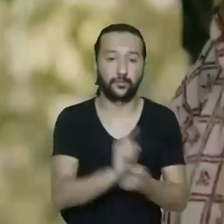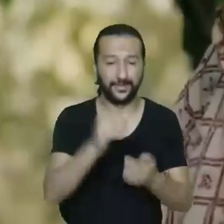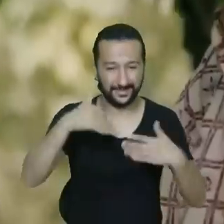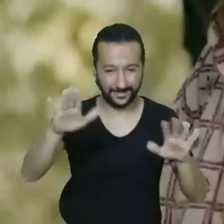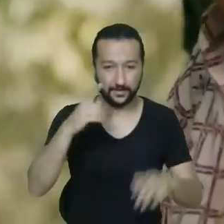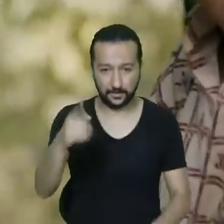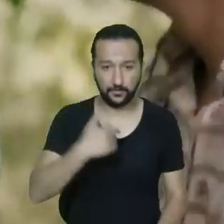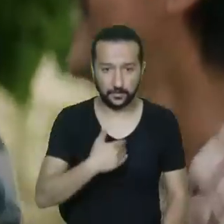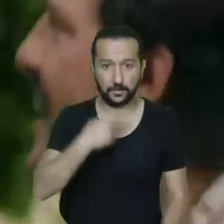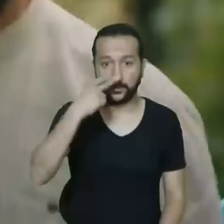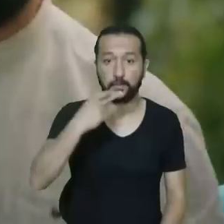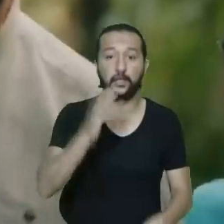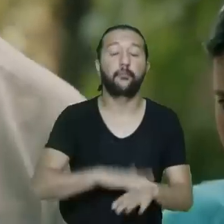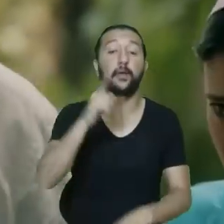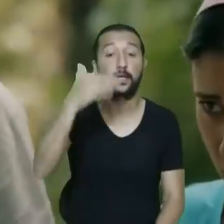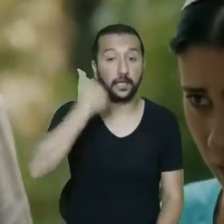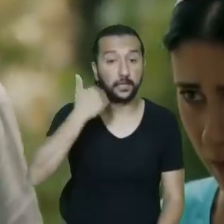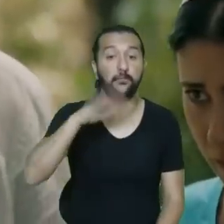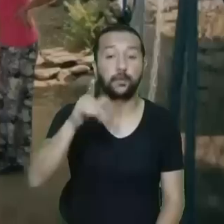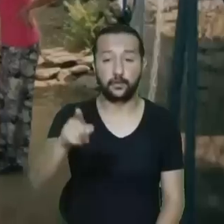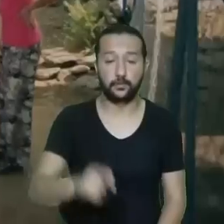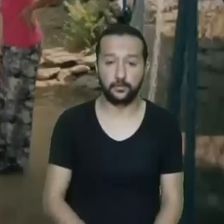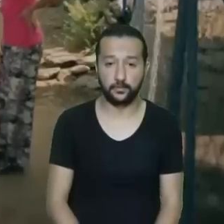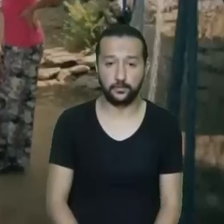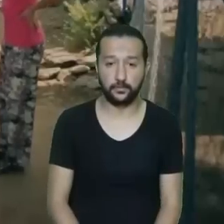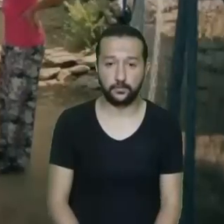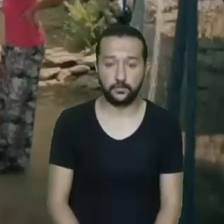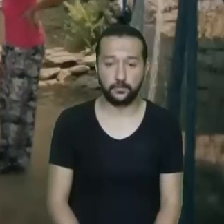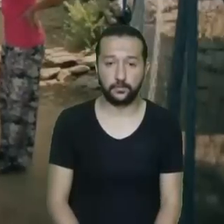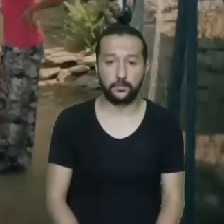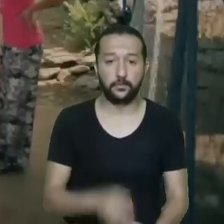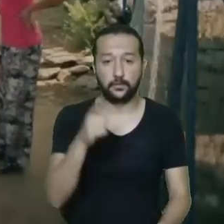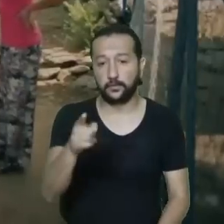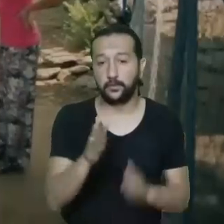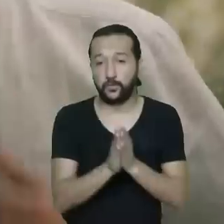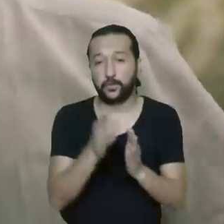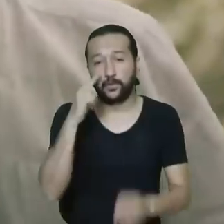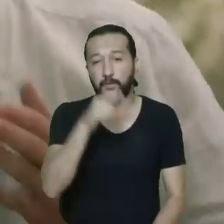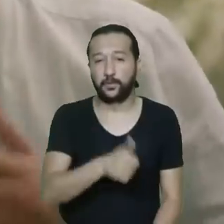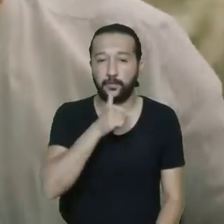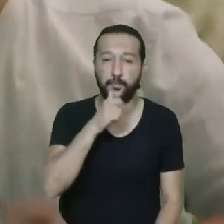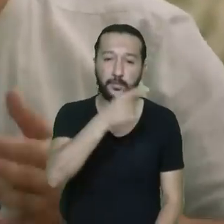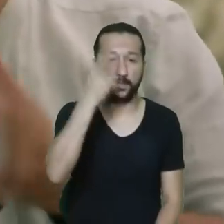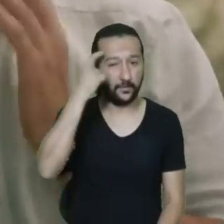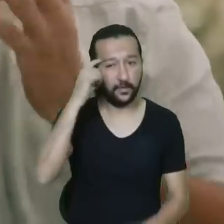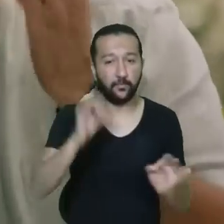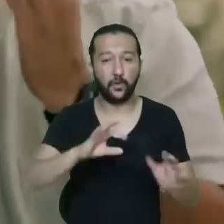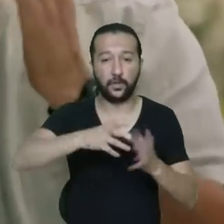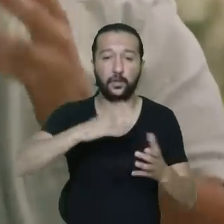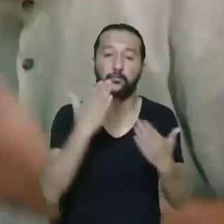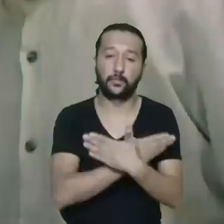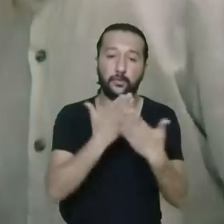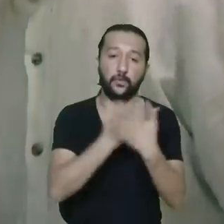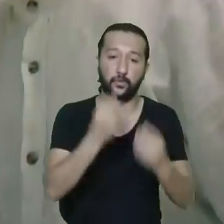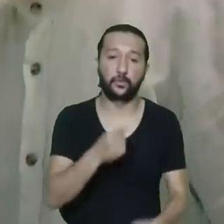lan. Benden maytap geçme. Bastonuna dayanıp ayağa kalktı. Kusura kalmayın. Ulanın kafası arada öyle gidip